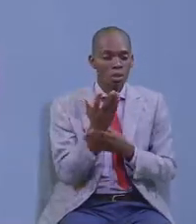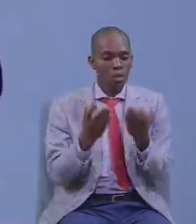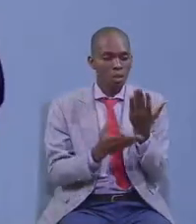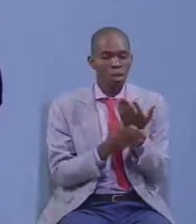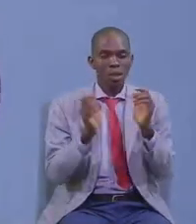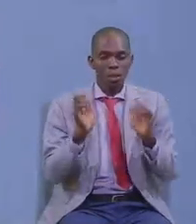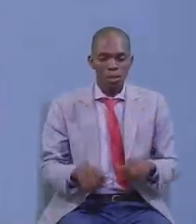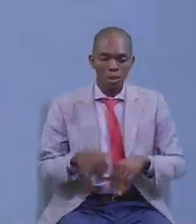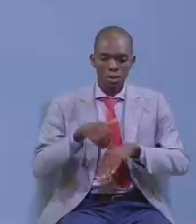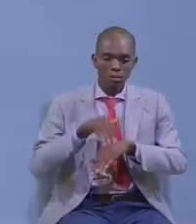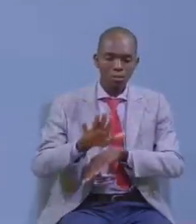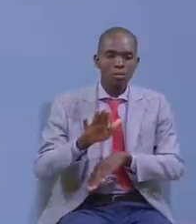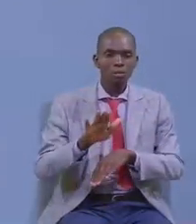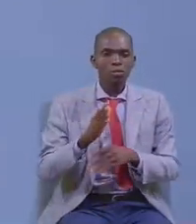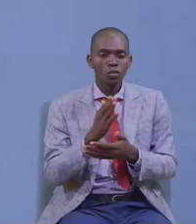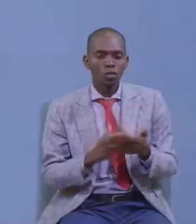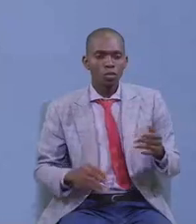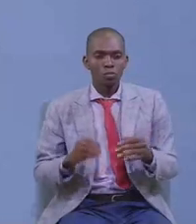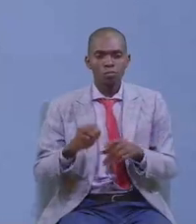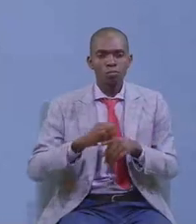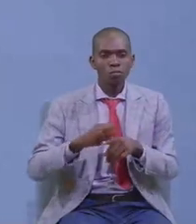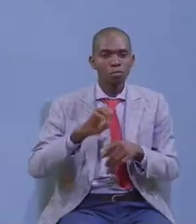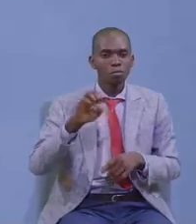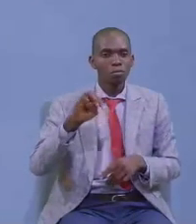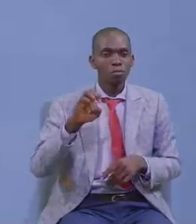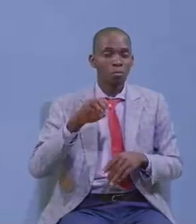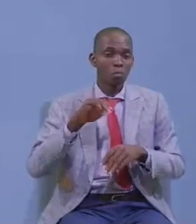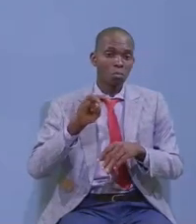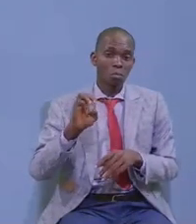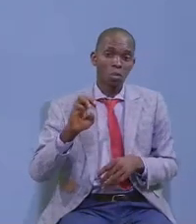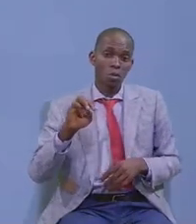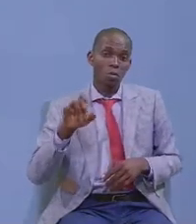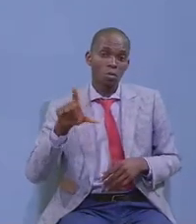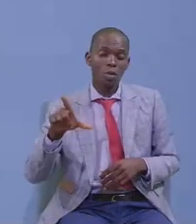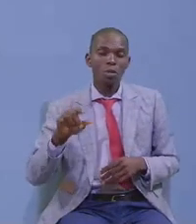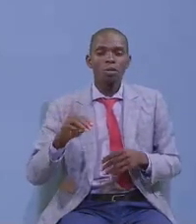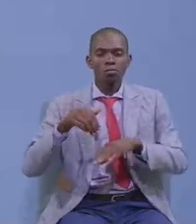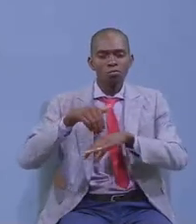Ta main peut envoyer cette image, cet SMS. Tu peux envoyer ce message.